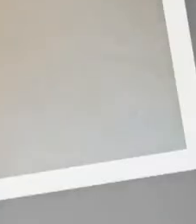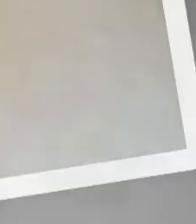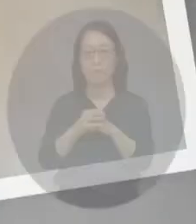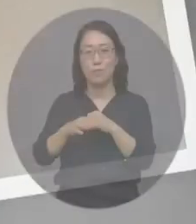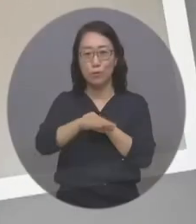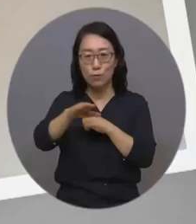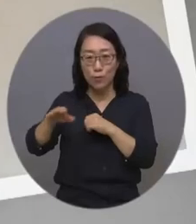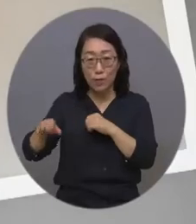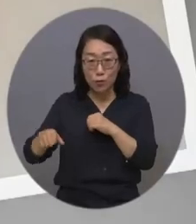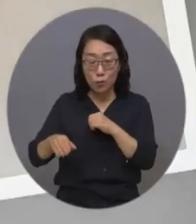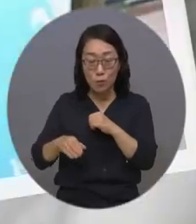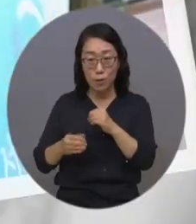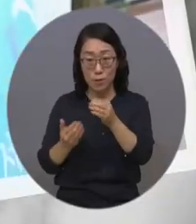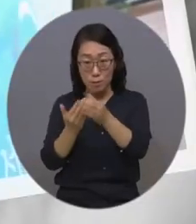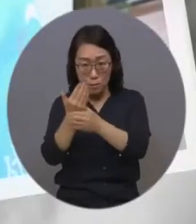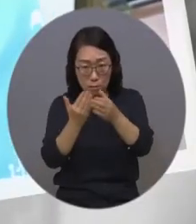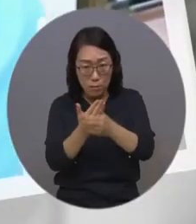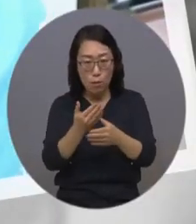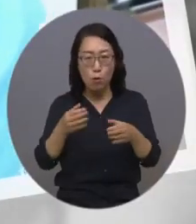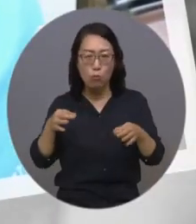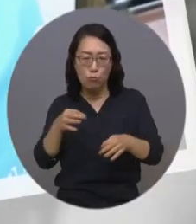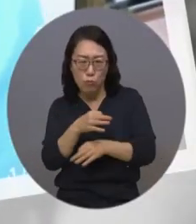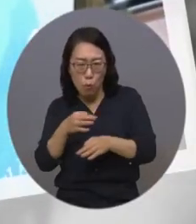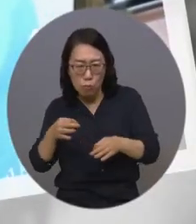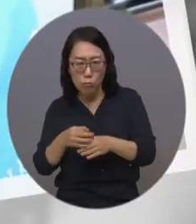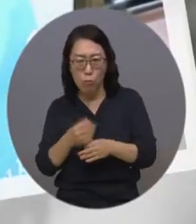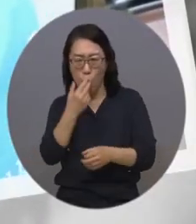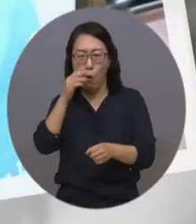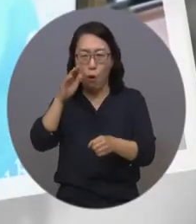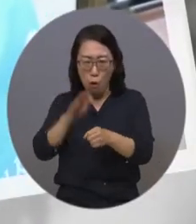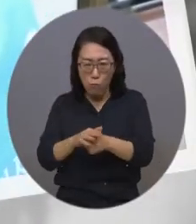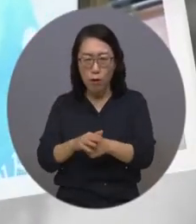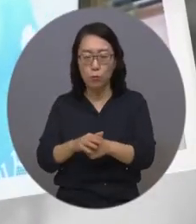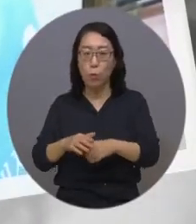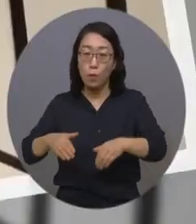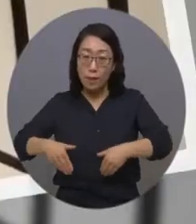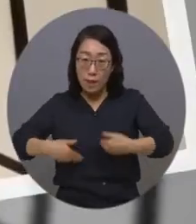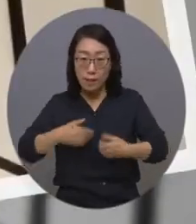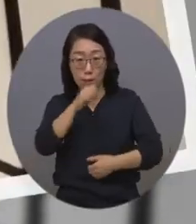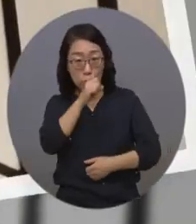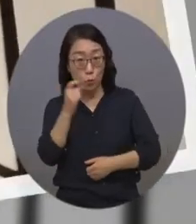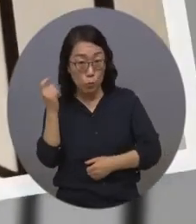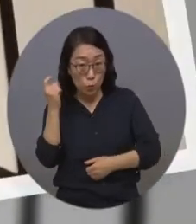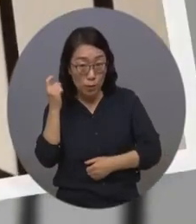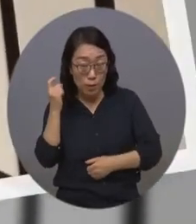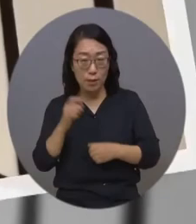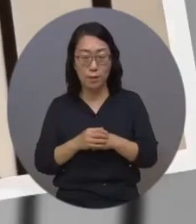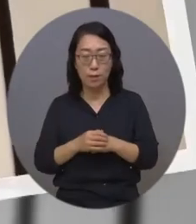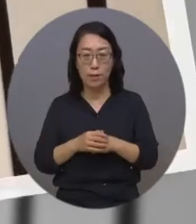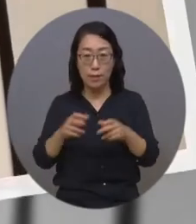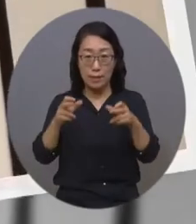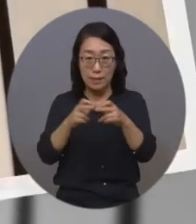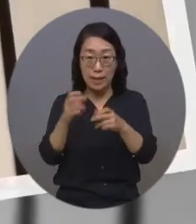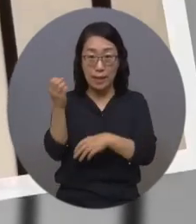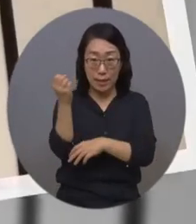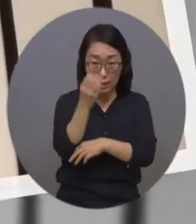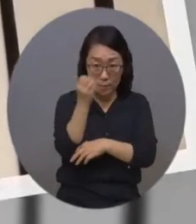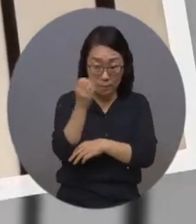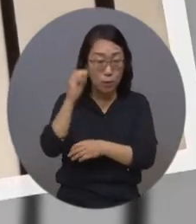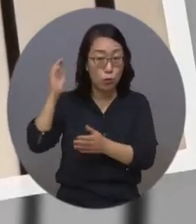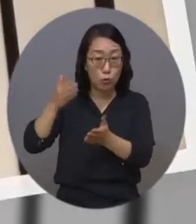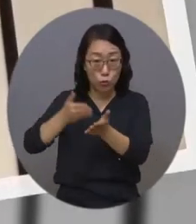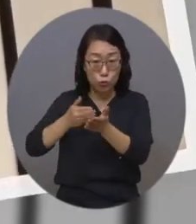우리 주변에서 일어나는 불공정한 사례부터 억울한 사연, 따뜻한 미담까지 장애인신문과